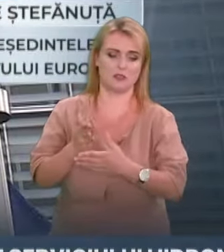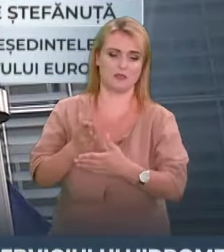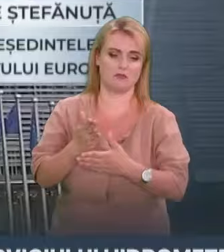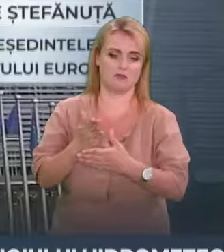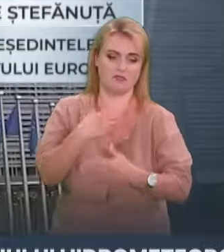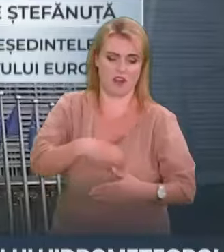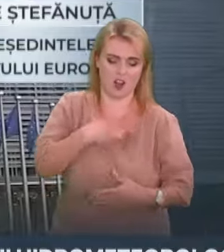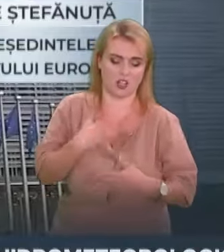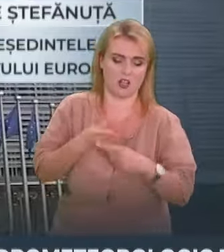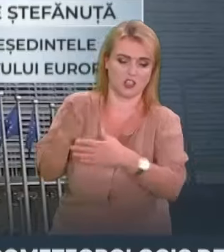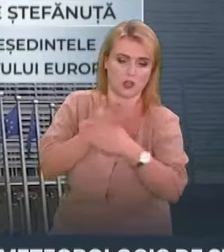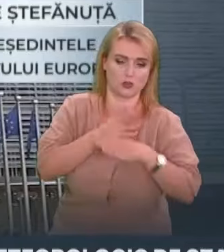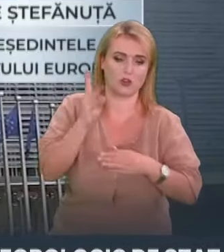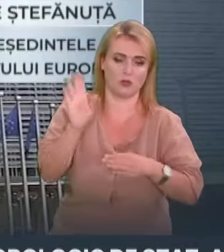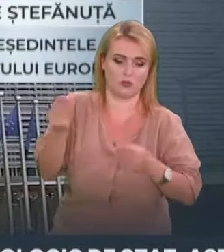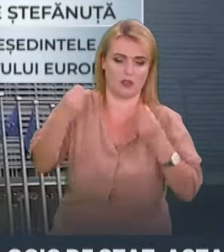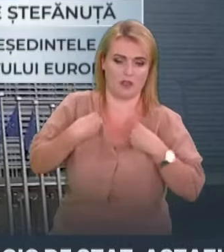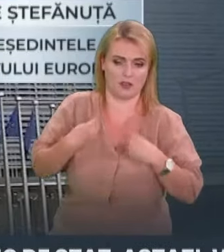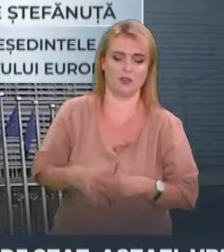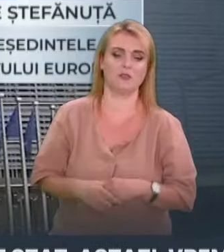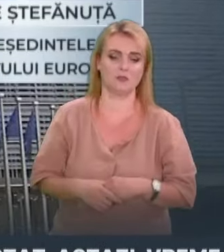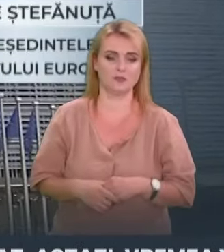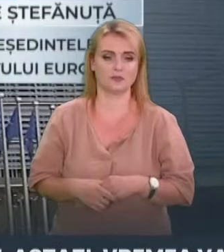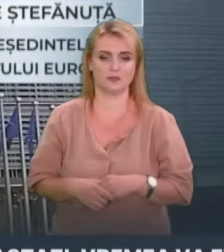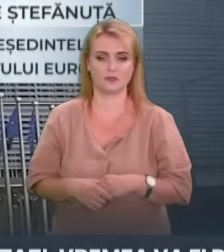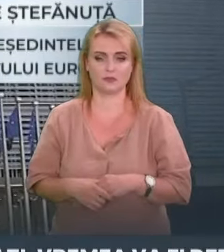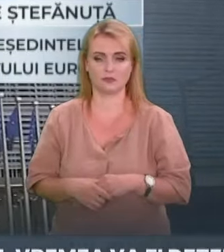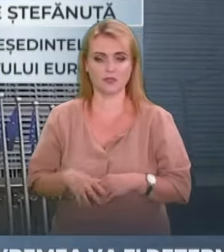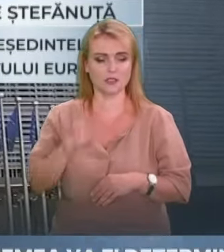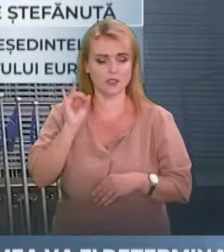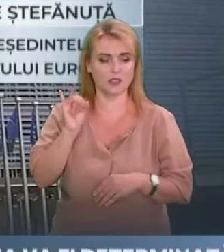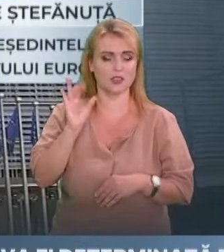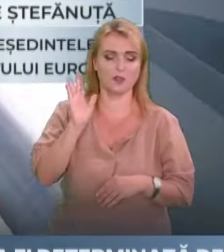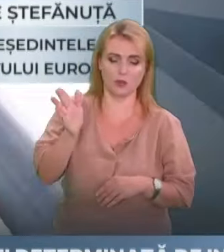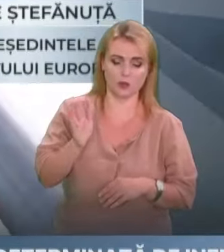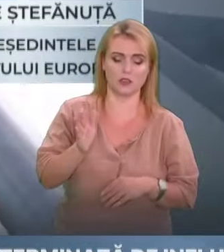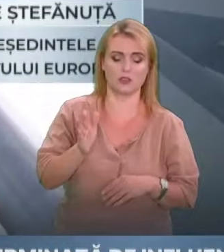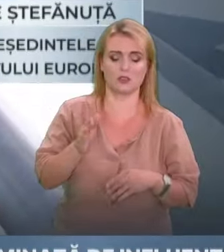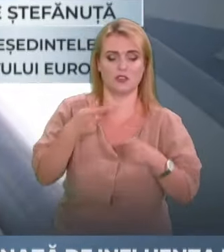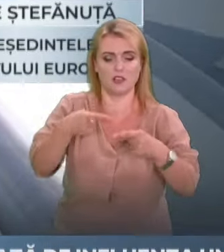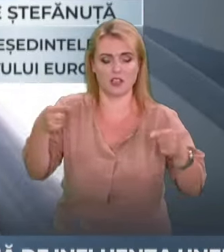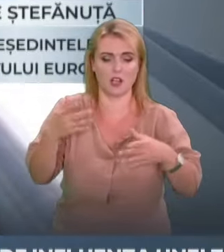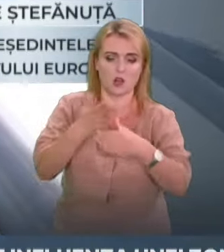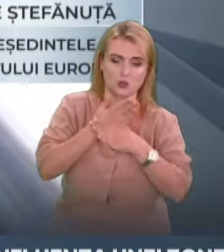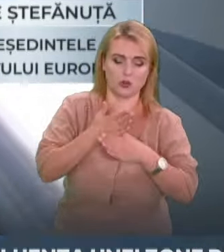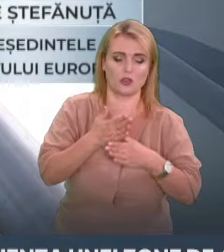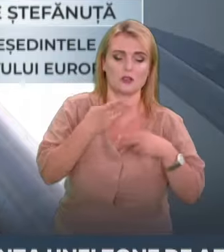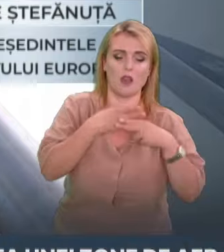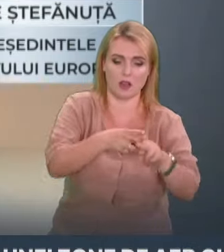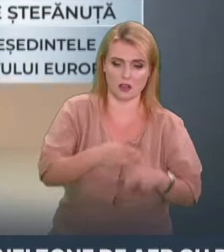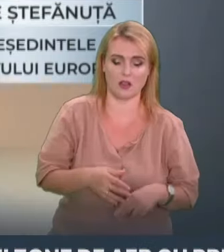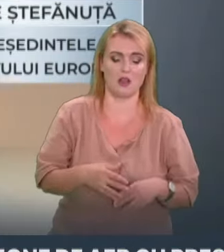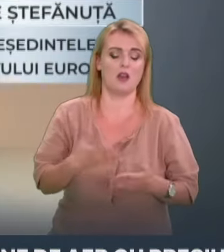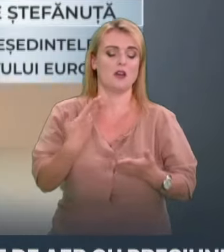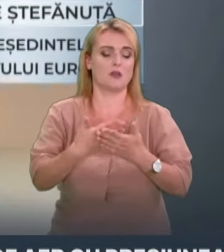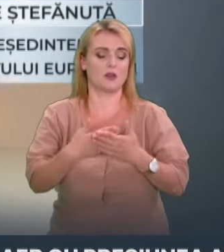cumva eu aș continua să militez pentru ajutor tehnic. Ce înseamnă asta? Experți de la Uniunea Europeană, experți din România, care au lucrat cu